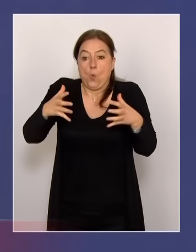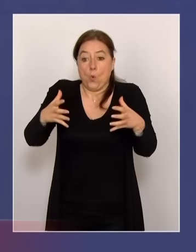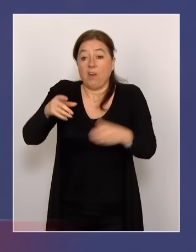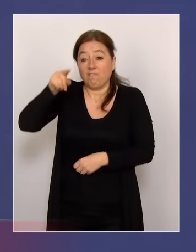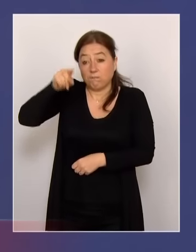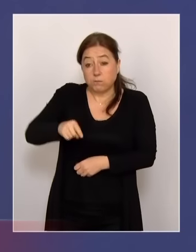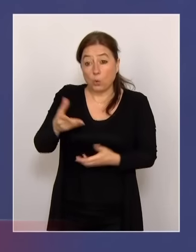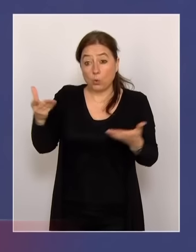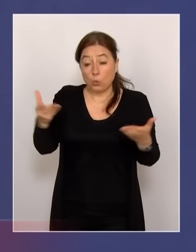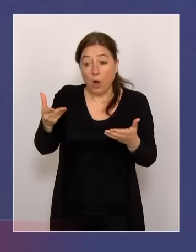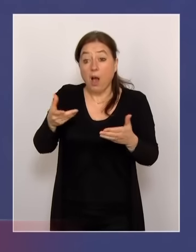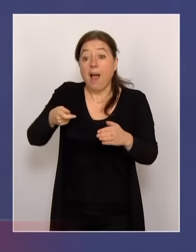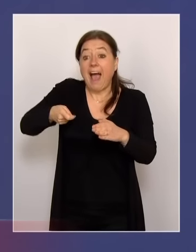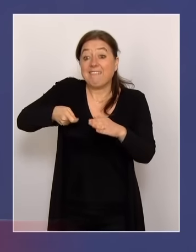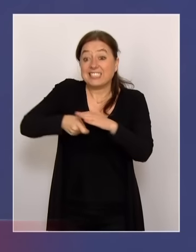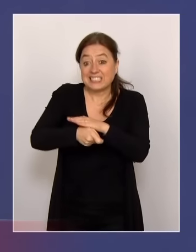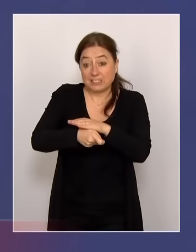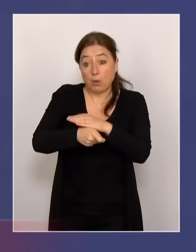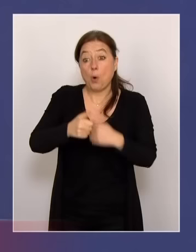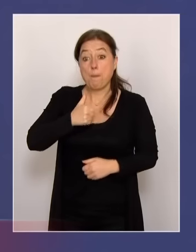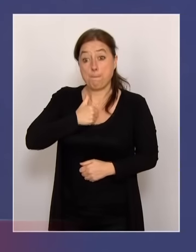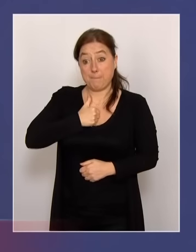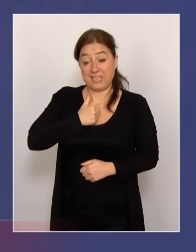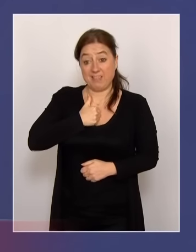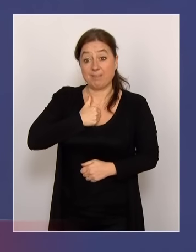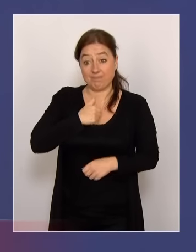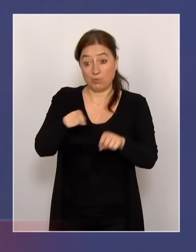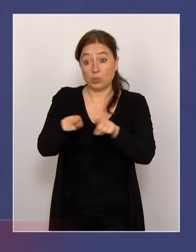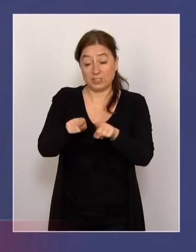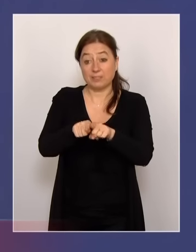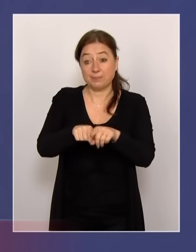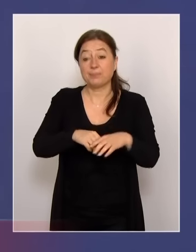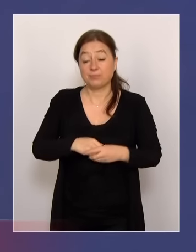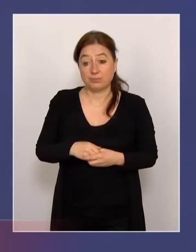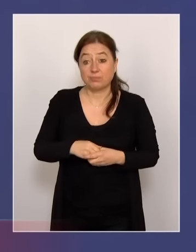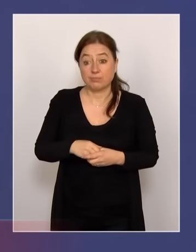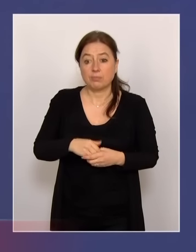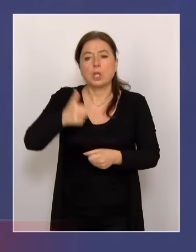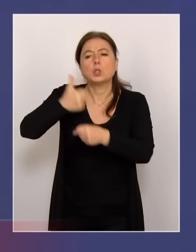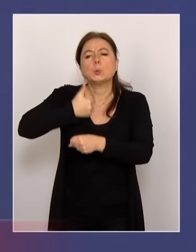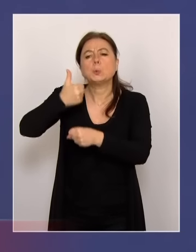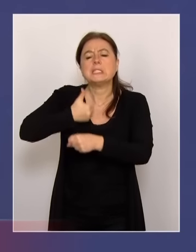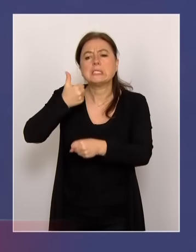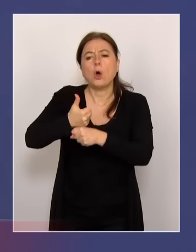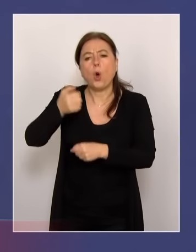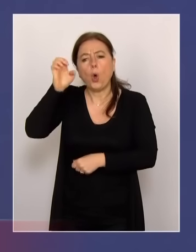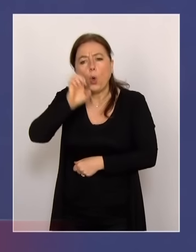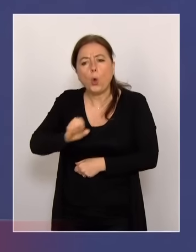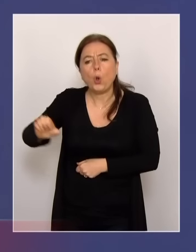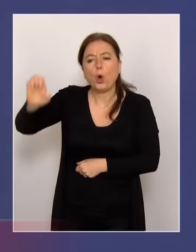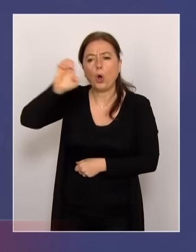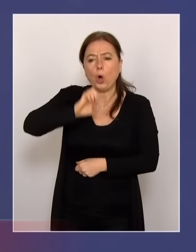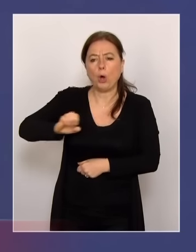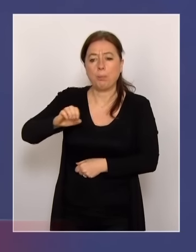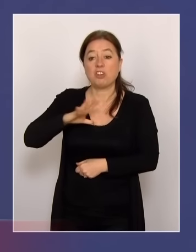davantage mobiliser l'investissement privé et nos capacités de financement privé. Chaque année, notre Europe, elle a 2